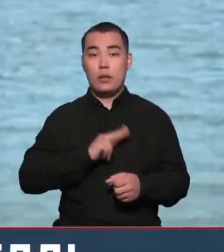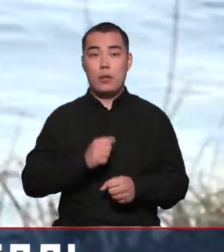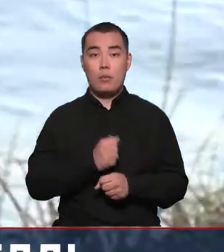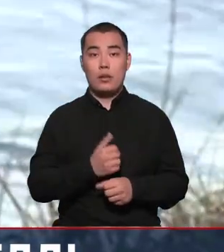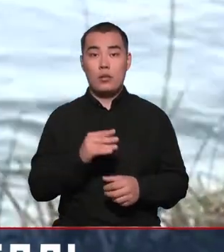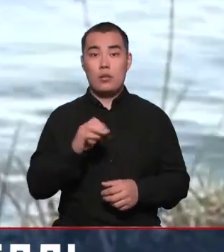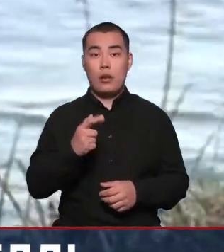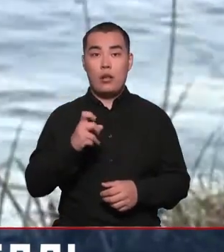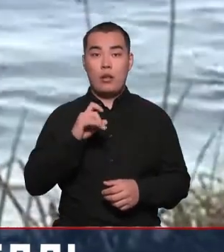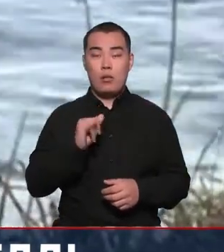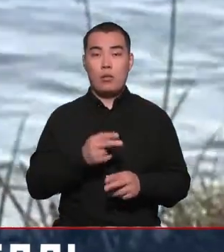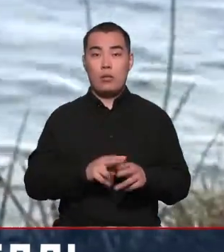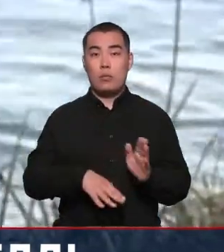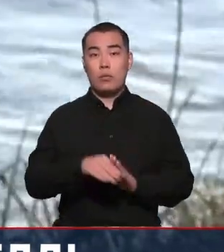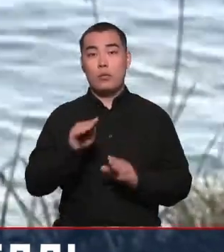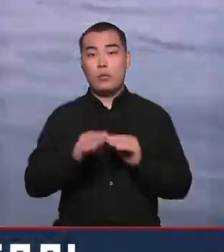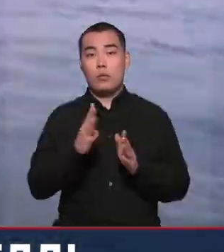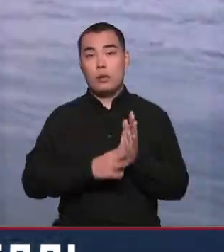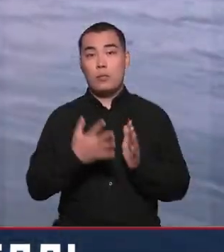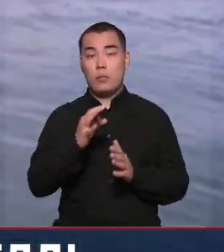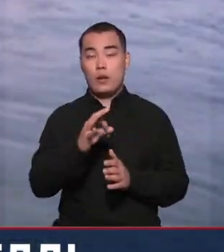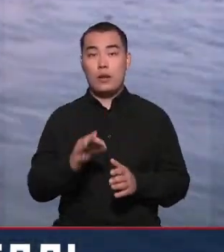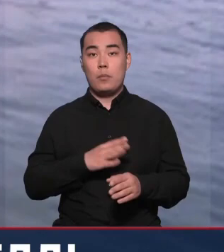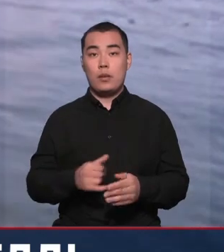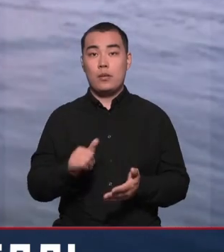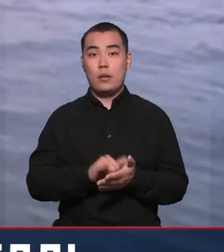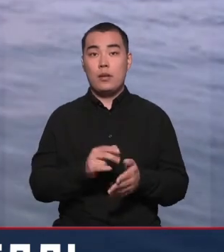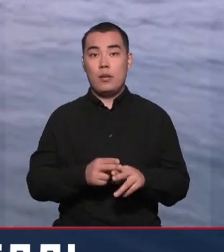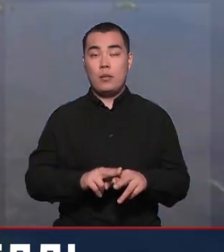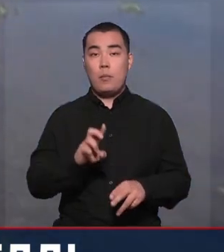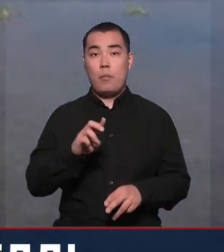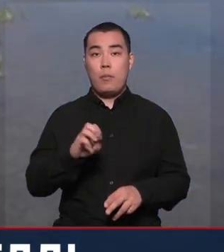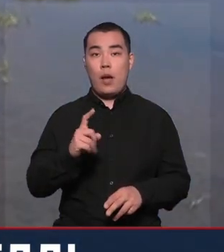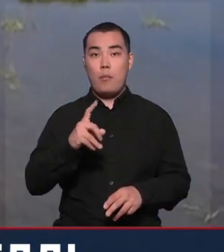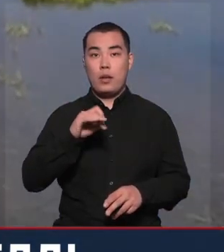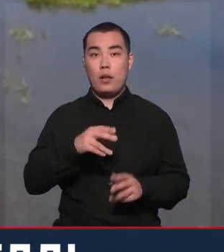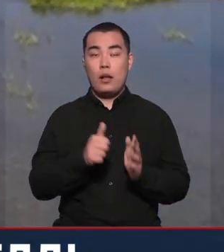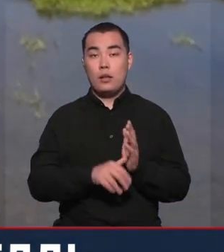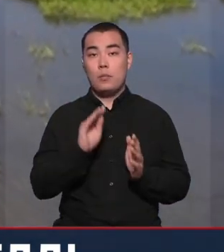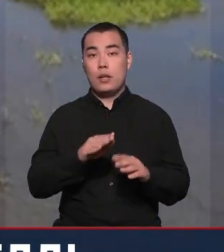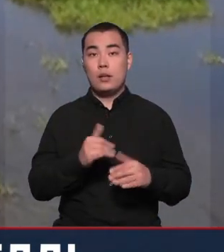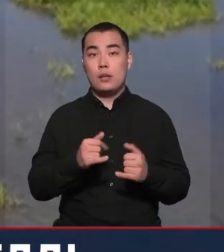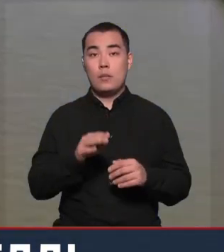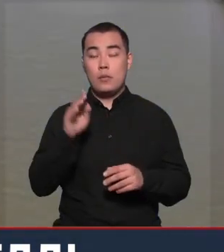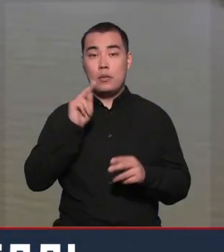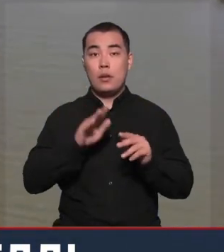Ал жағалауды нығайту жұмыстары 95% орындалды. Айта кетейік, Махамбет ауданының 6000-нан астам оқушысы сабақты қазір